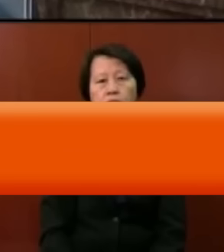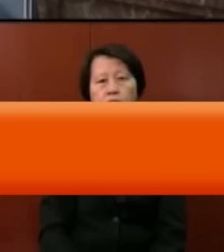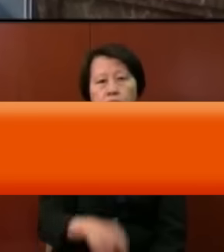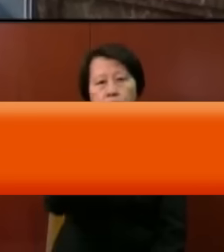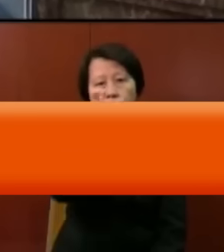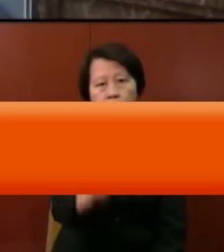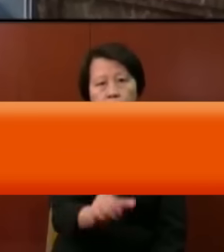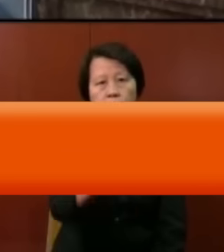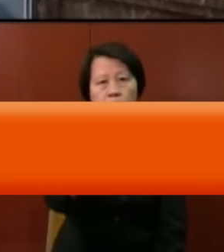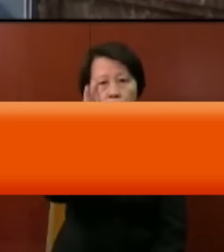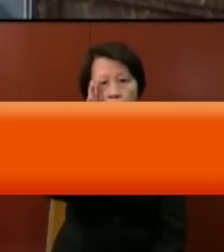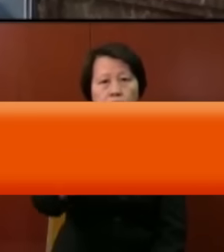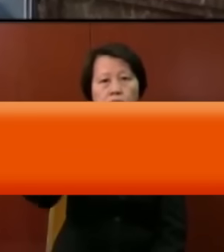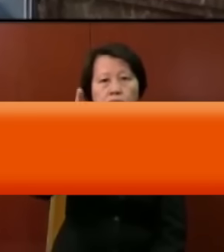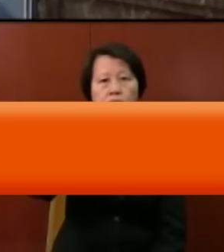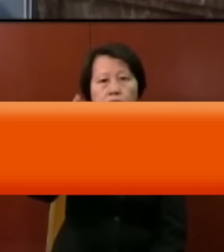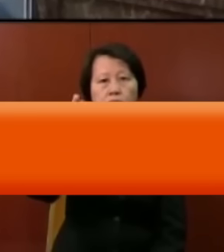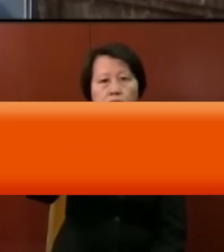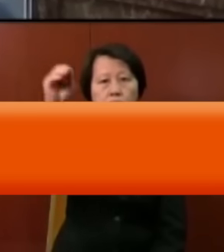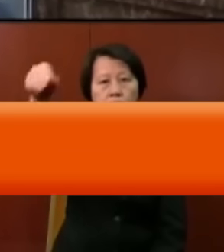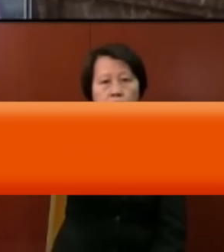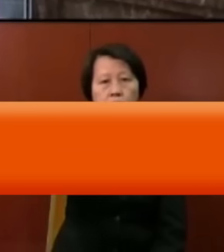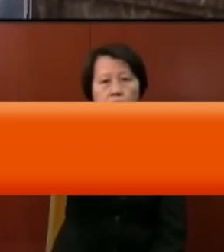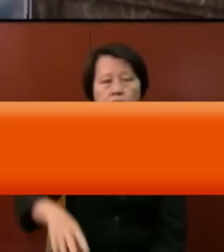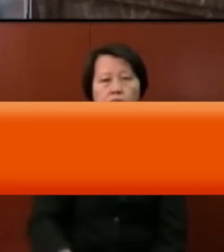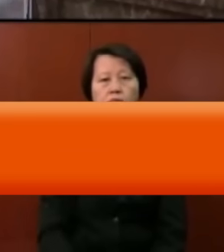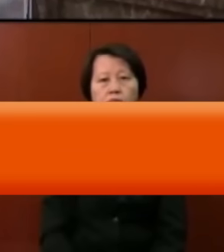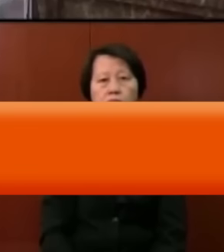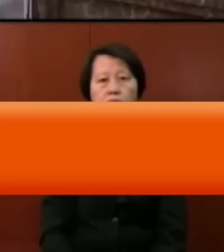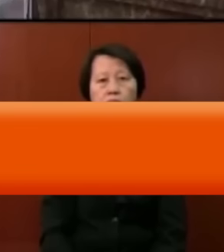nama calon yang dipilih Tuan Lawang